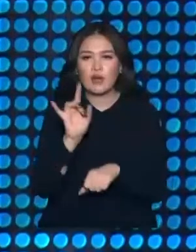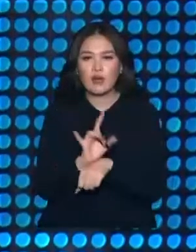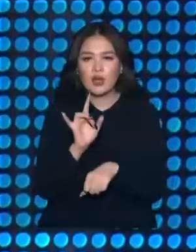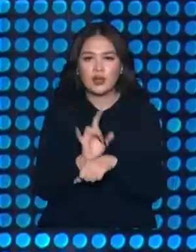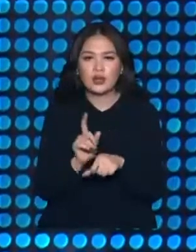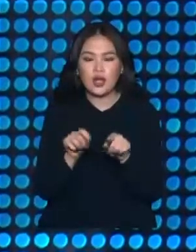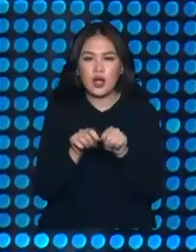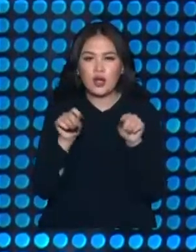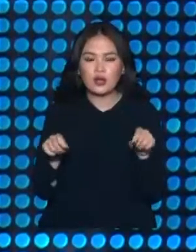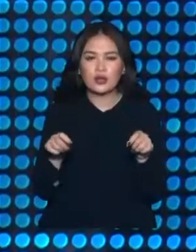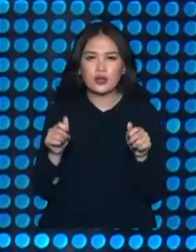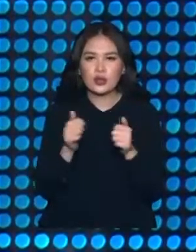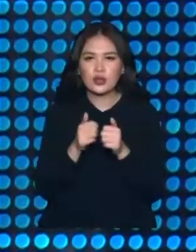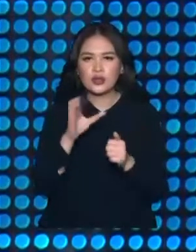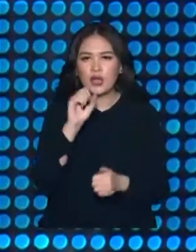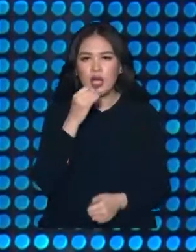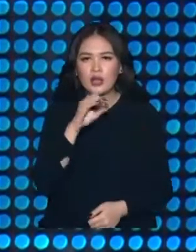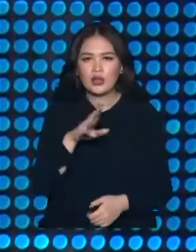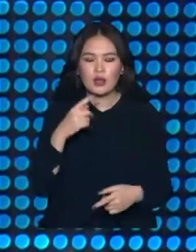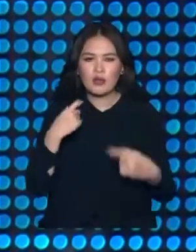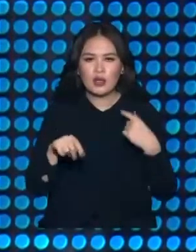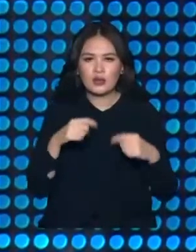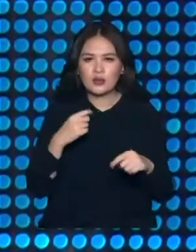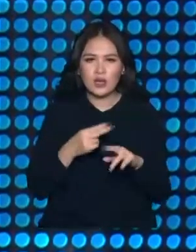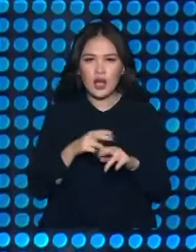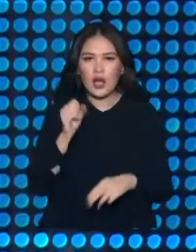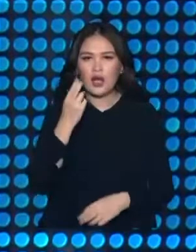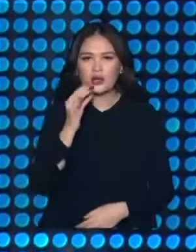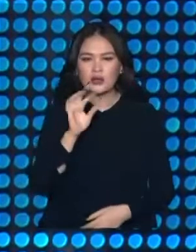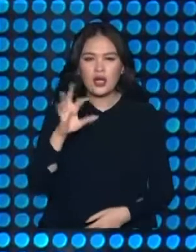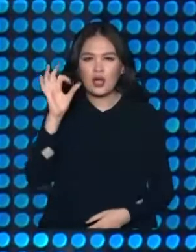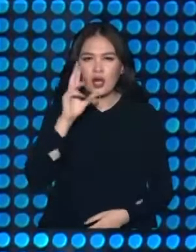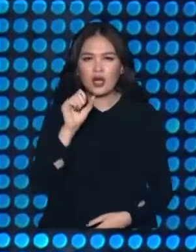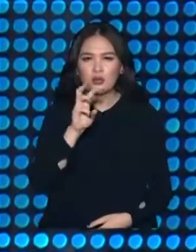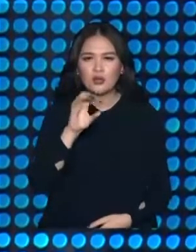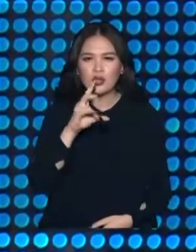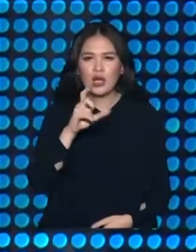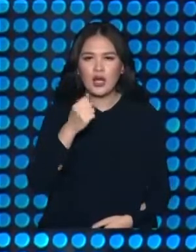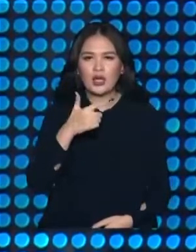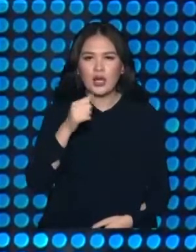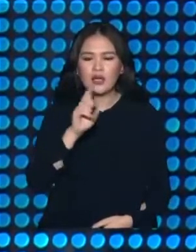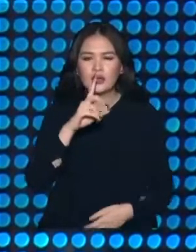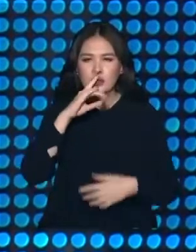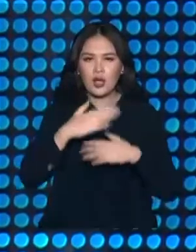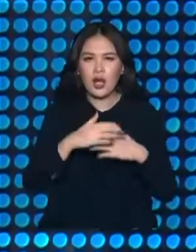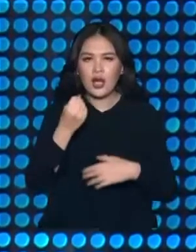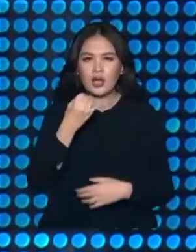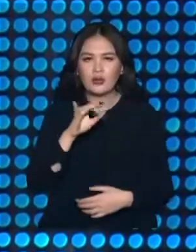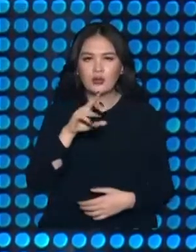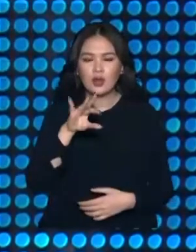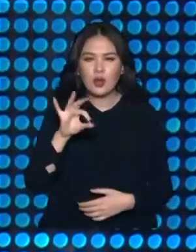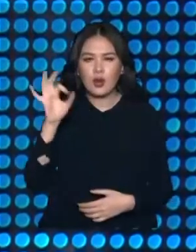Мошенники создают клоны-сайты для продажи фиктивных акций Казмунайгаза. На фоне предстоящего IPO